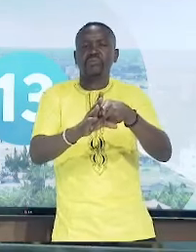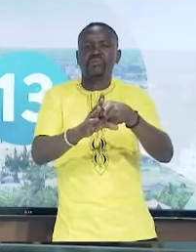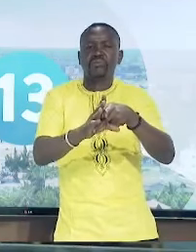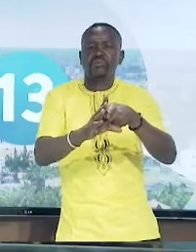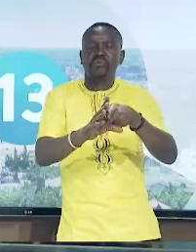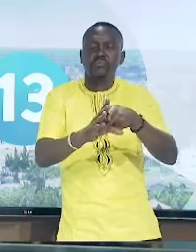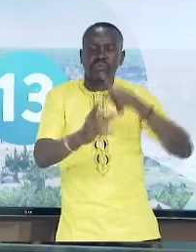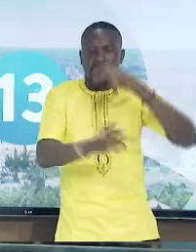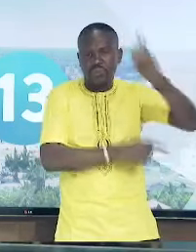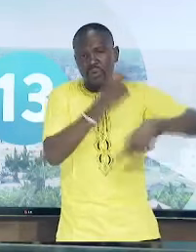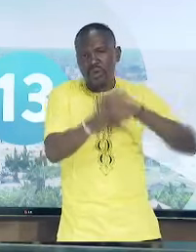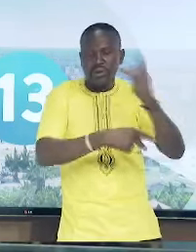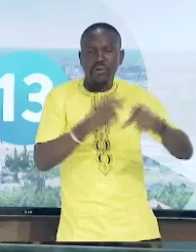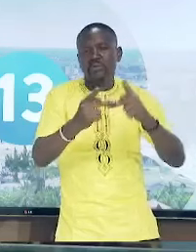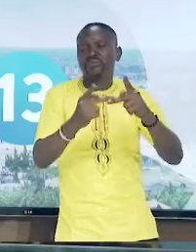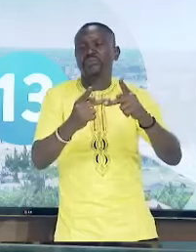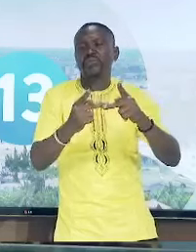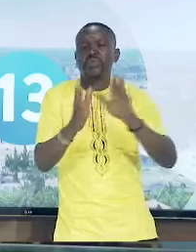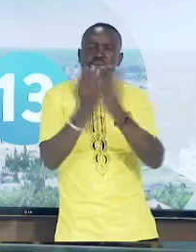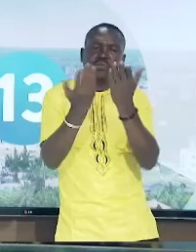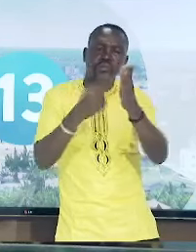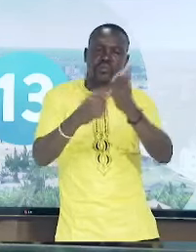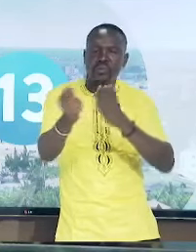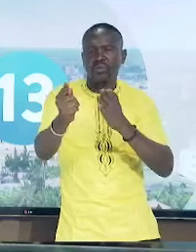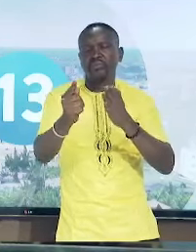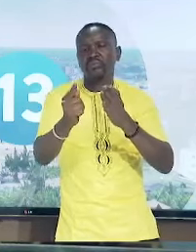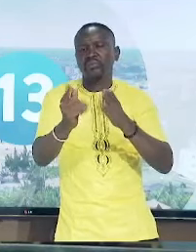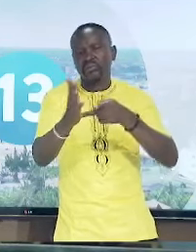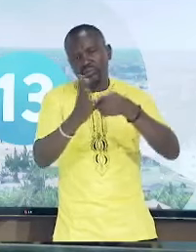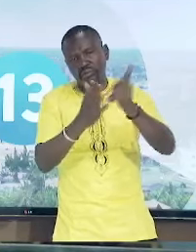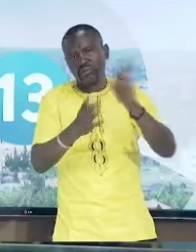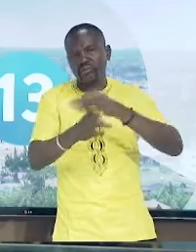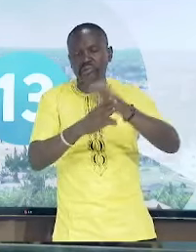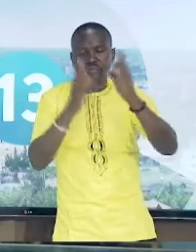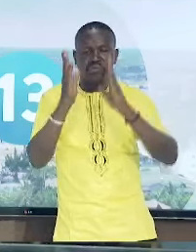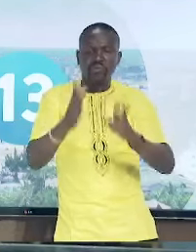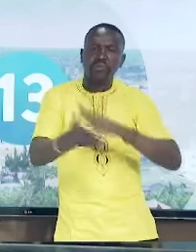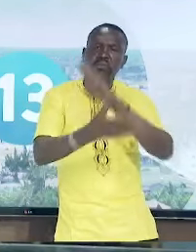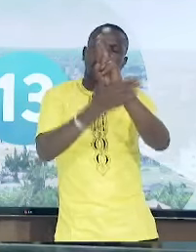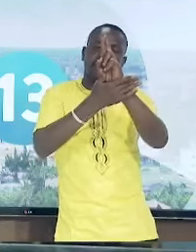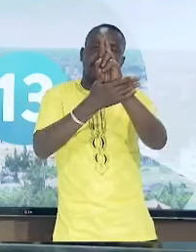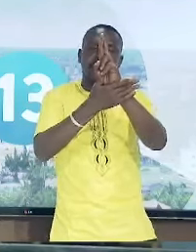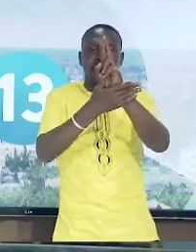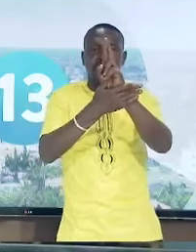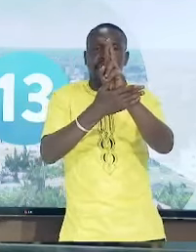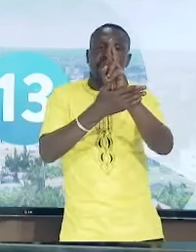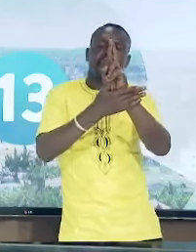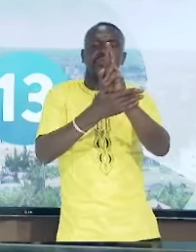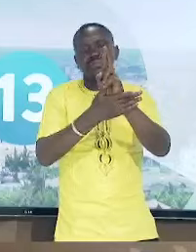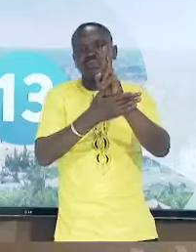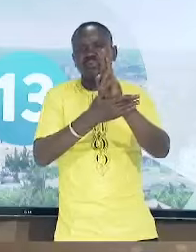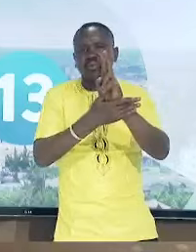participation citoyenne, des modules accrédités par les formateurs. Le point avec Karim Bitienga.